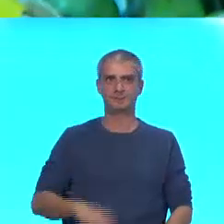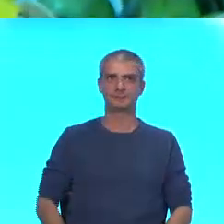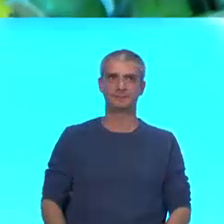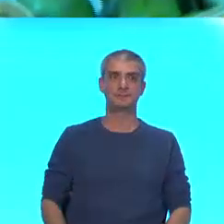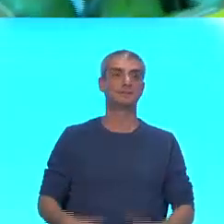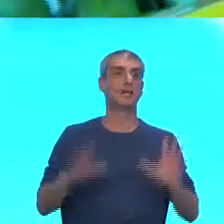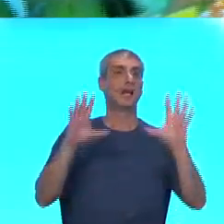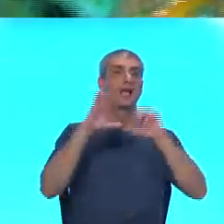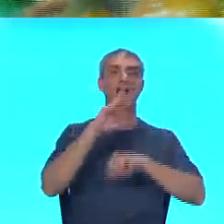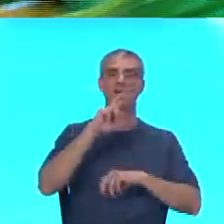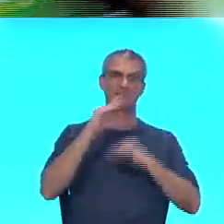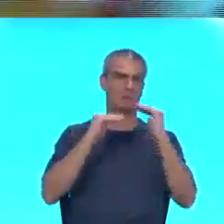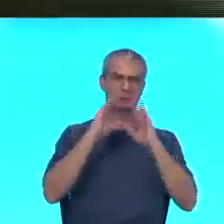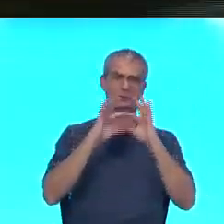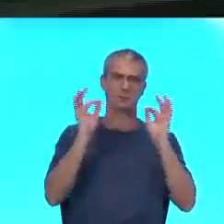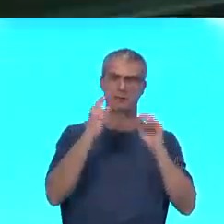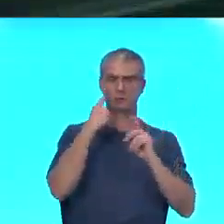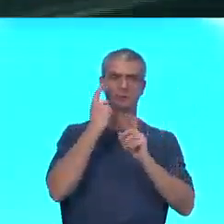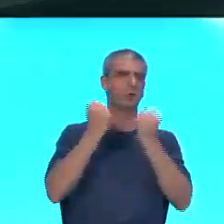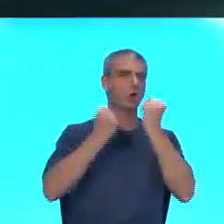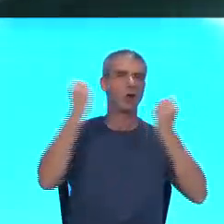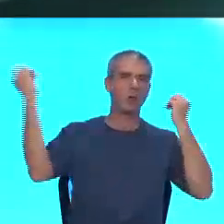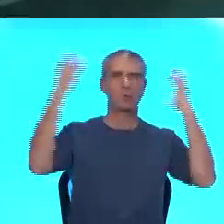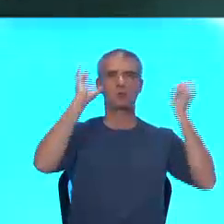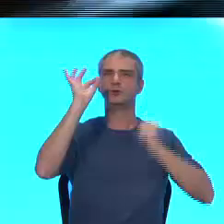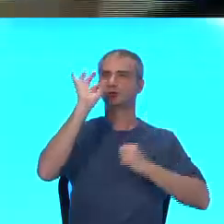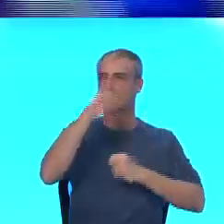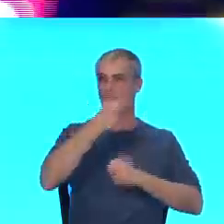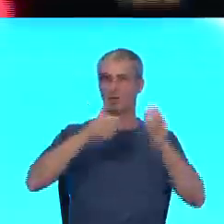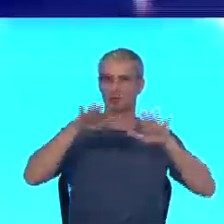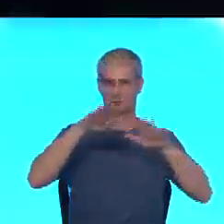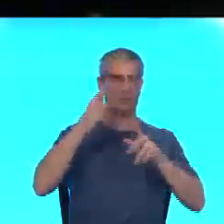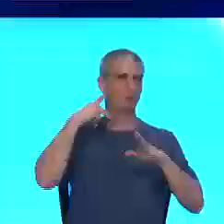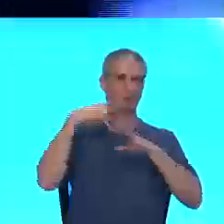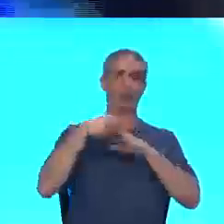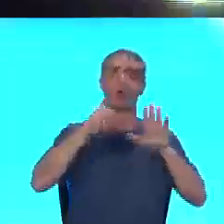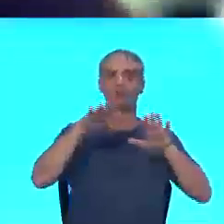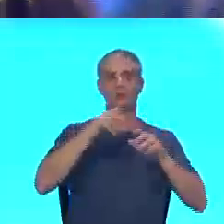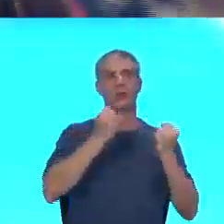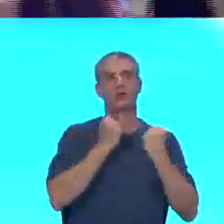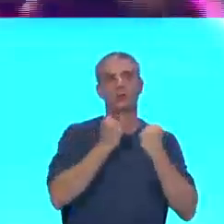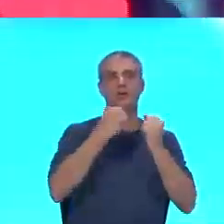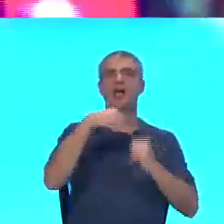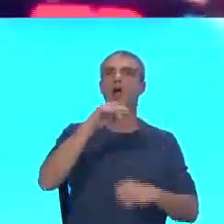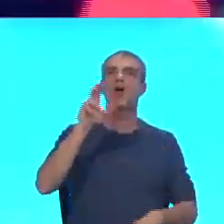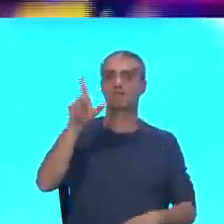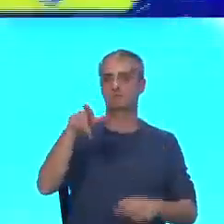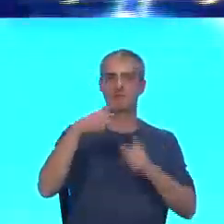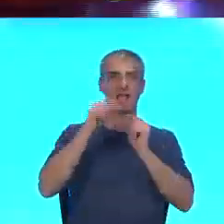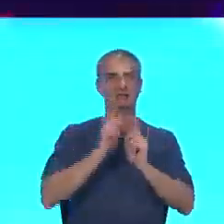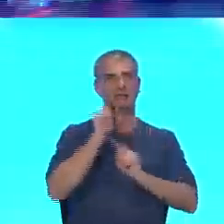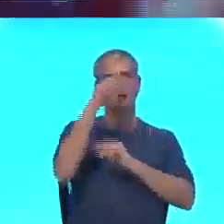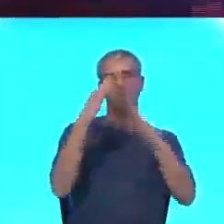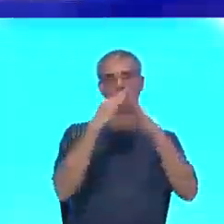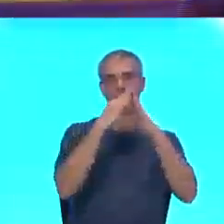ערב רחביה ממוצע מתחיל כך, השיירה מפירת השלווה. ראש הממשלה עובר את רחוב עזה בדרך